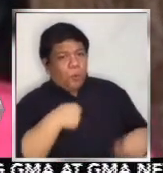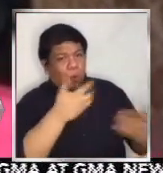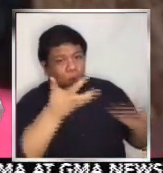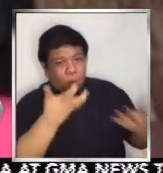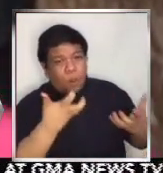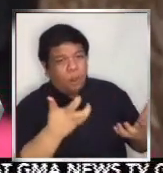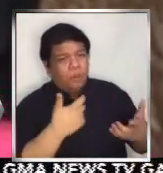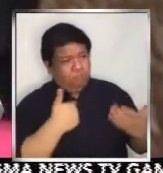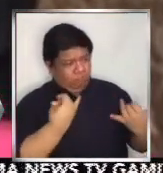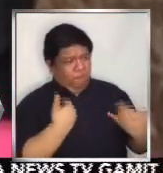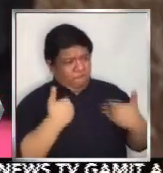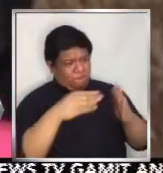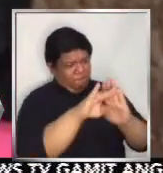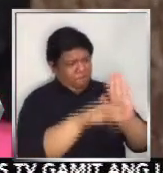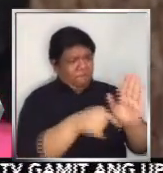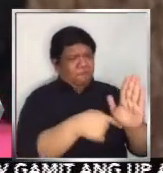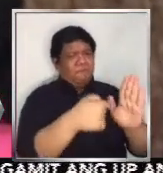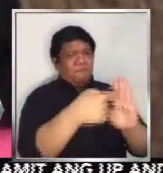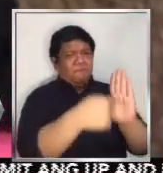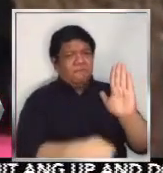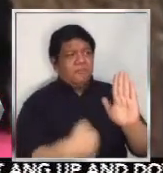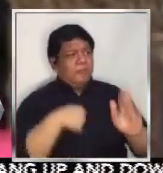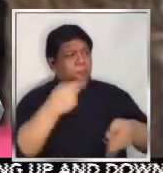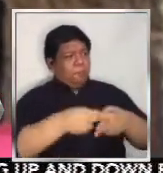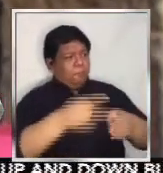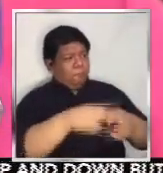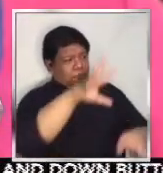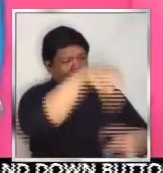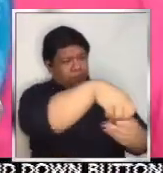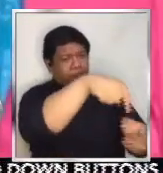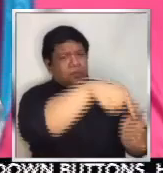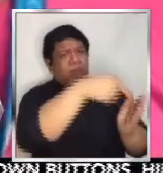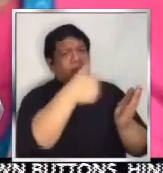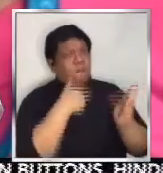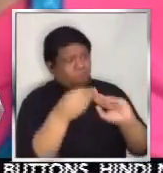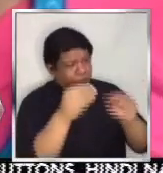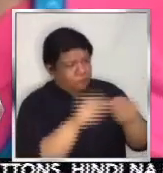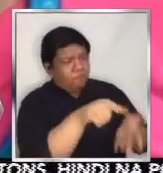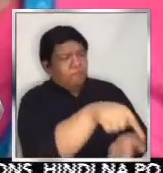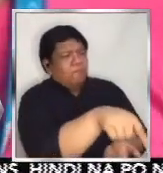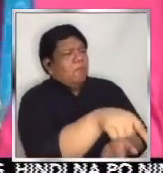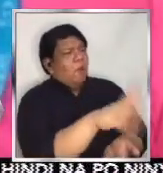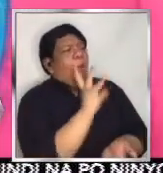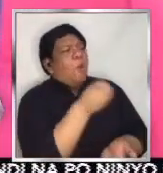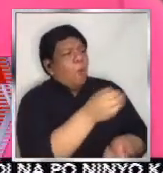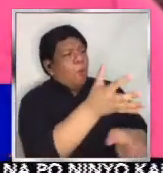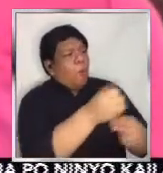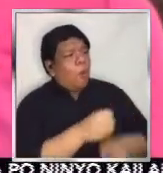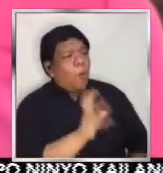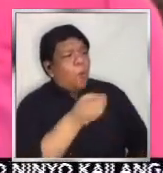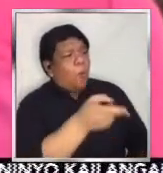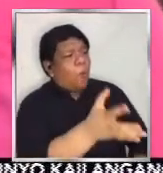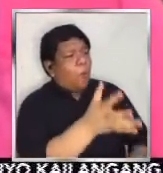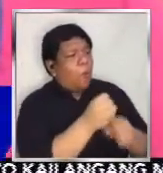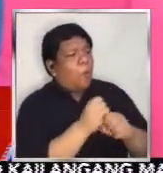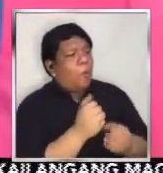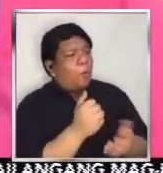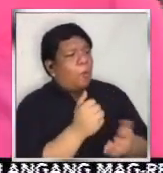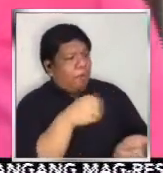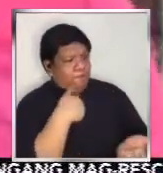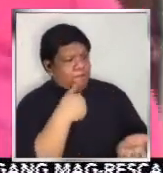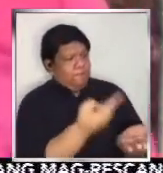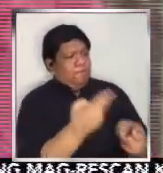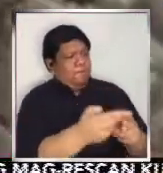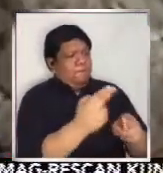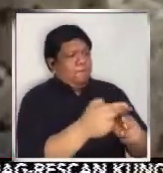kami. Ang pangalan namin, naka-encode na, may number na po. Sino po magkiklaim ng namin ng ayuda kay nakapangalan po kami sa master list